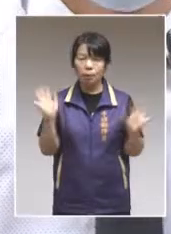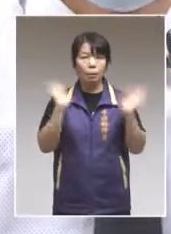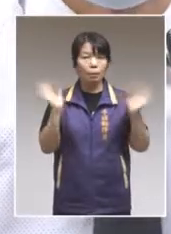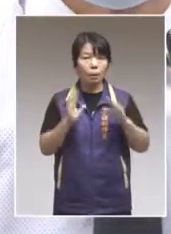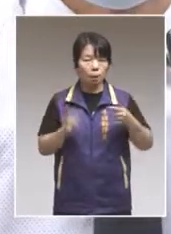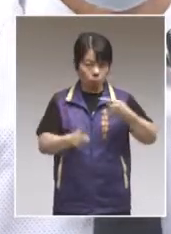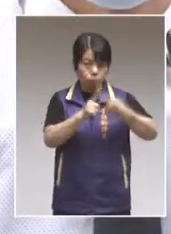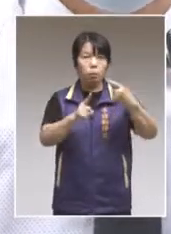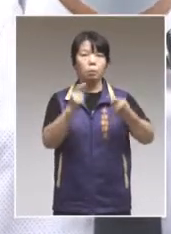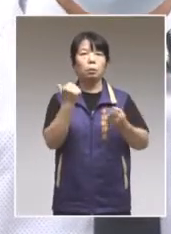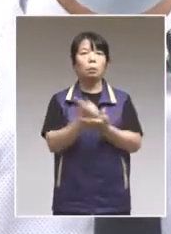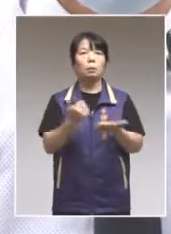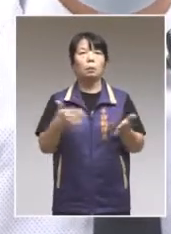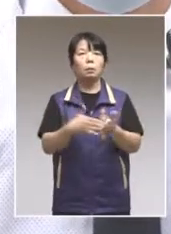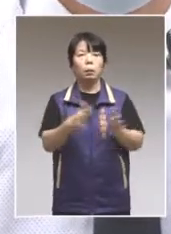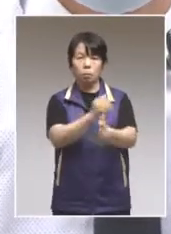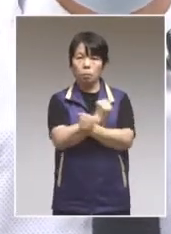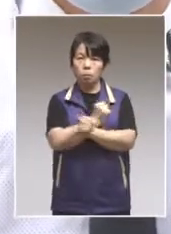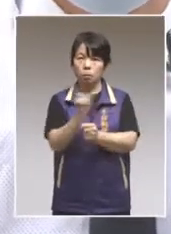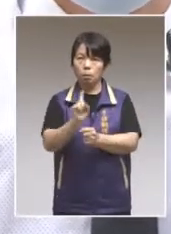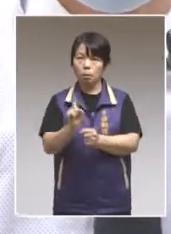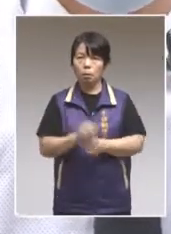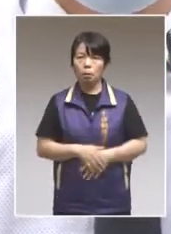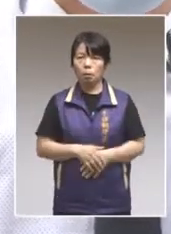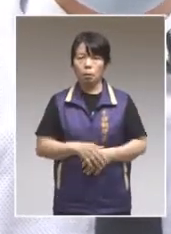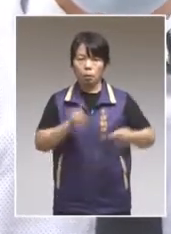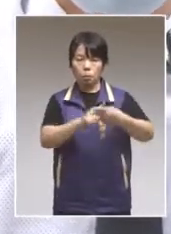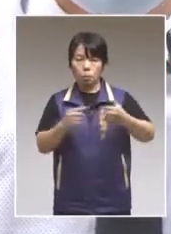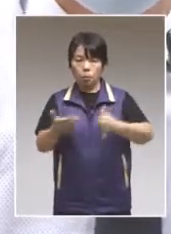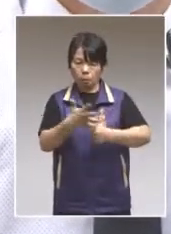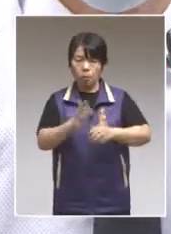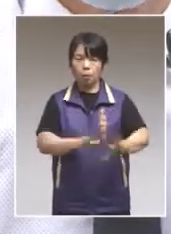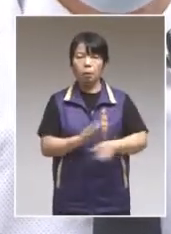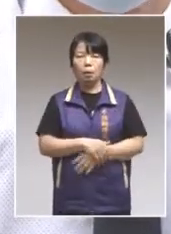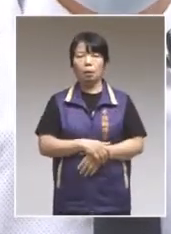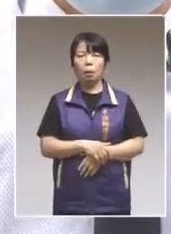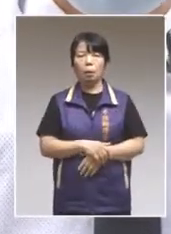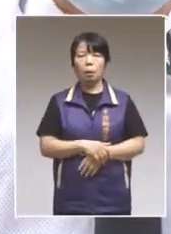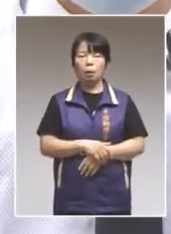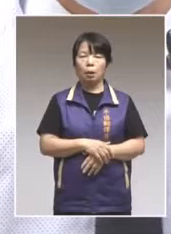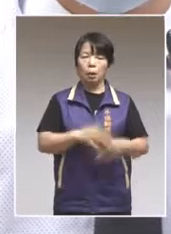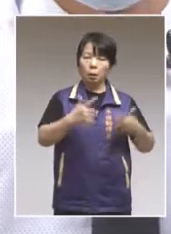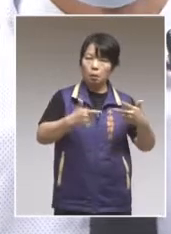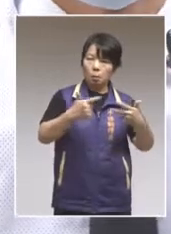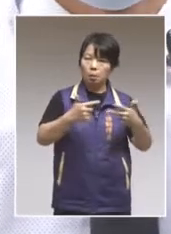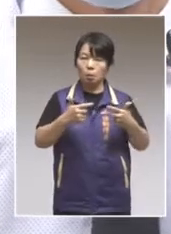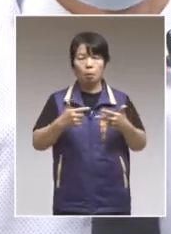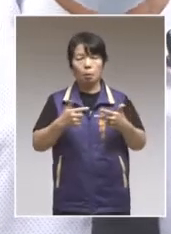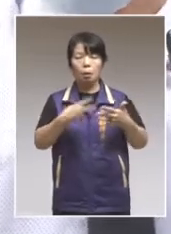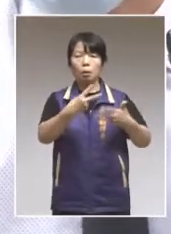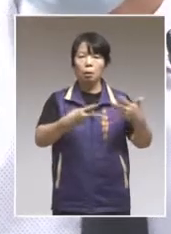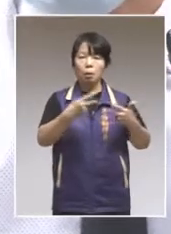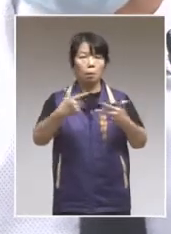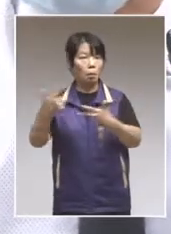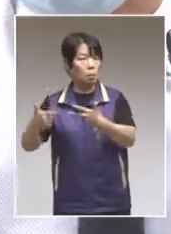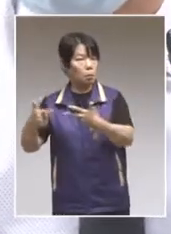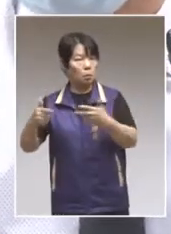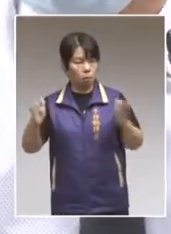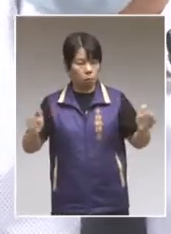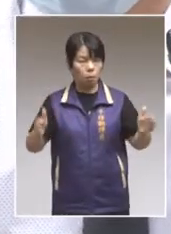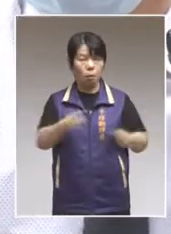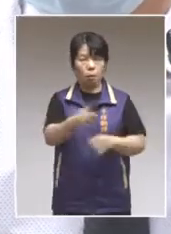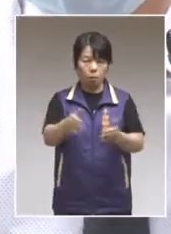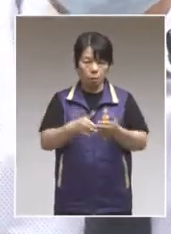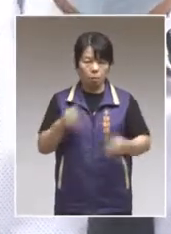之后还是需要注意，尤其是染疫之后的2到6周，如果他再次发烧的时候，一定要去注意说他有没